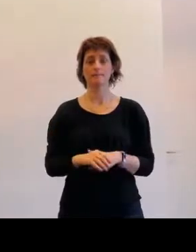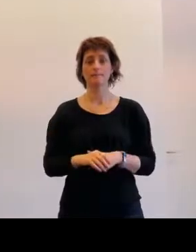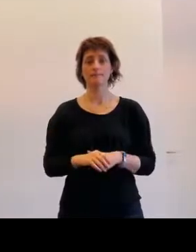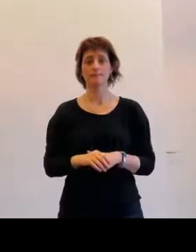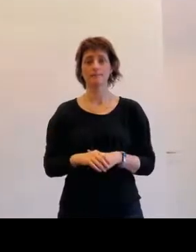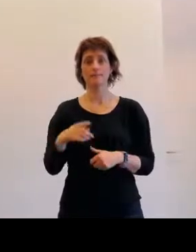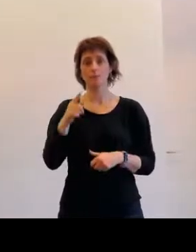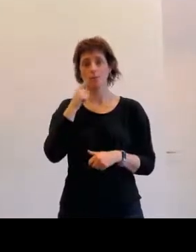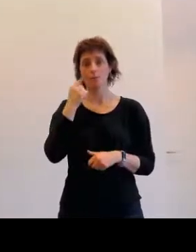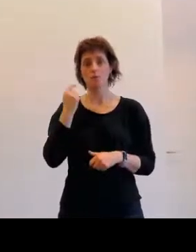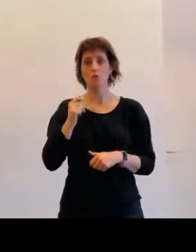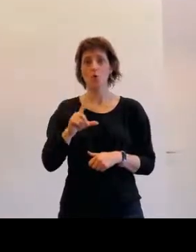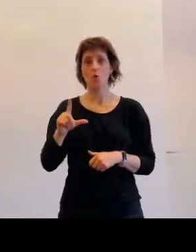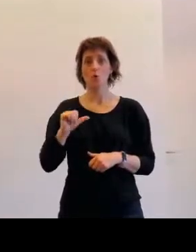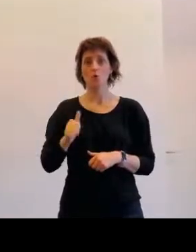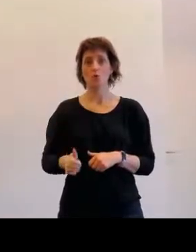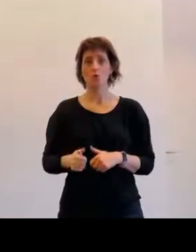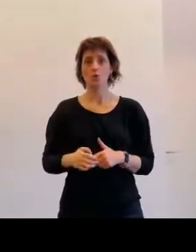Antoine Le Soleuse.